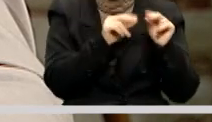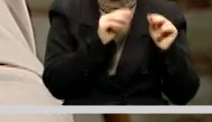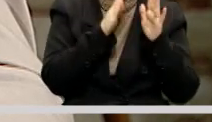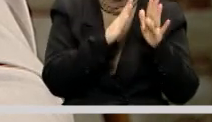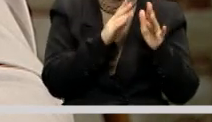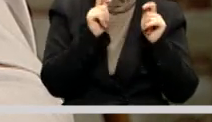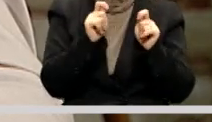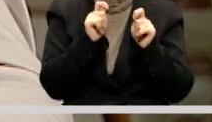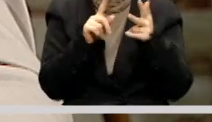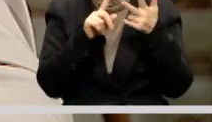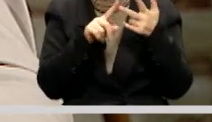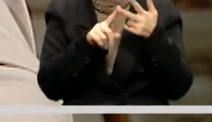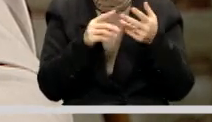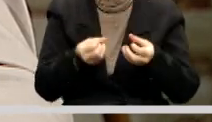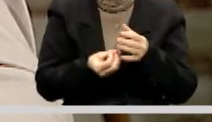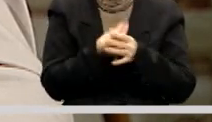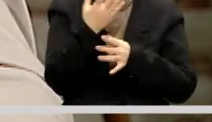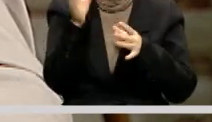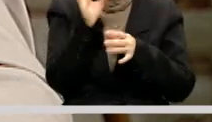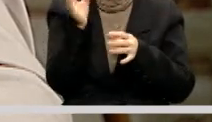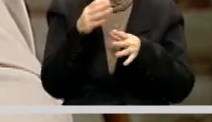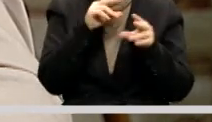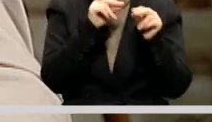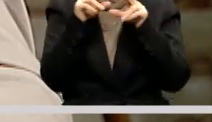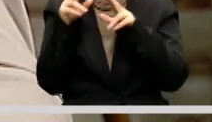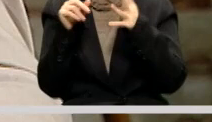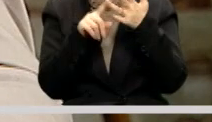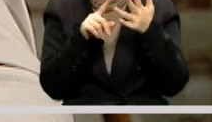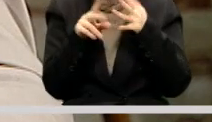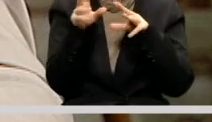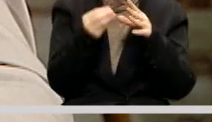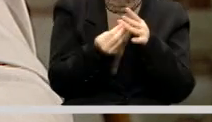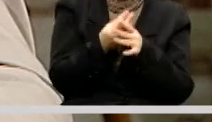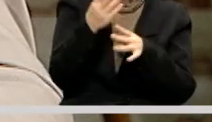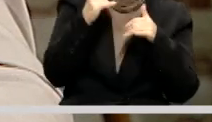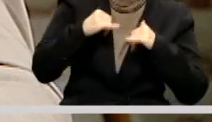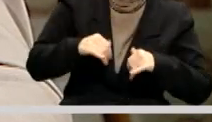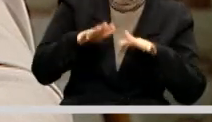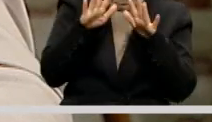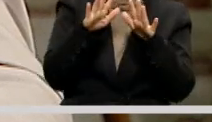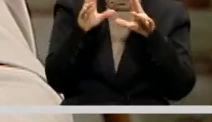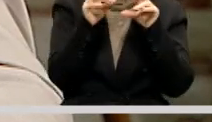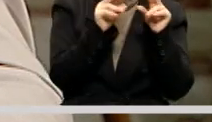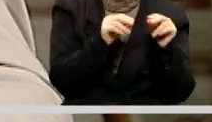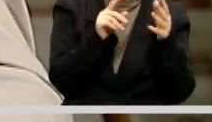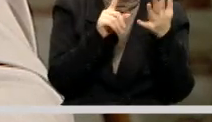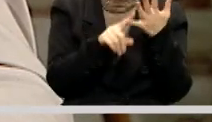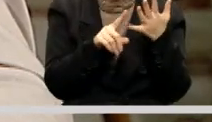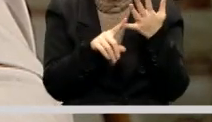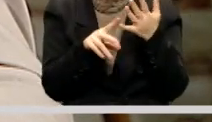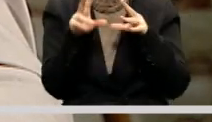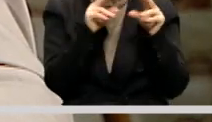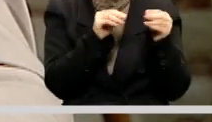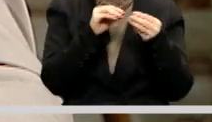uyanma, sabah dinlenmeden uyanma veya uyku süresinin kısa olması. Yani bu 5 sorunu hasta bize dile getirebiliyor.